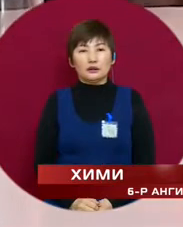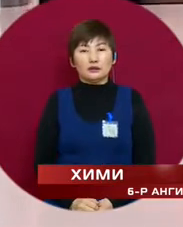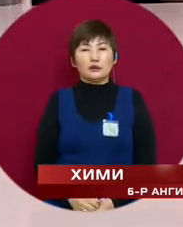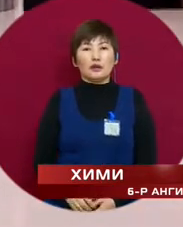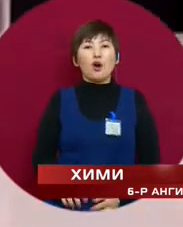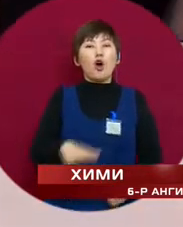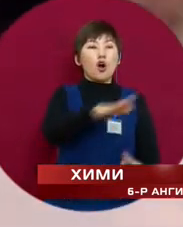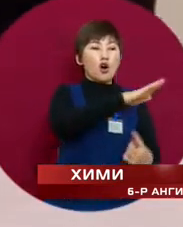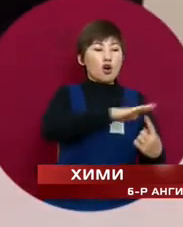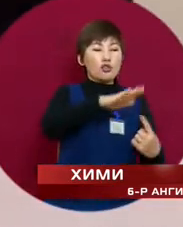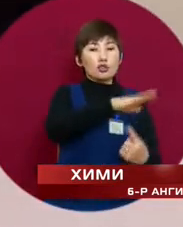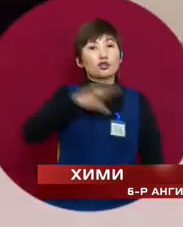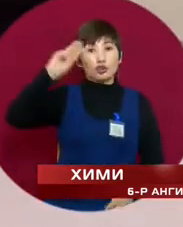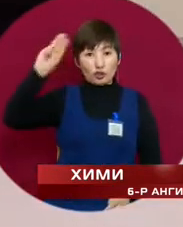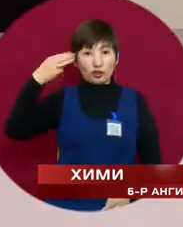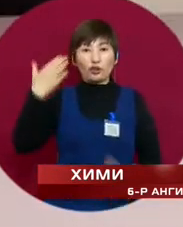орчинг тодорхойлъё.